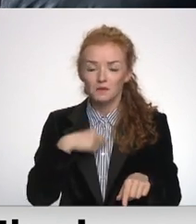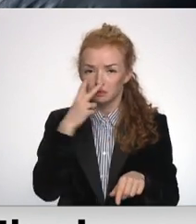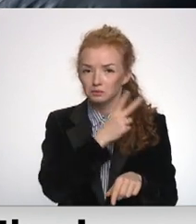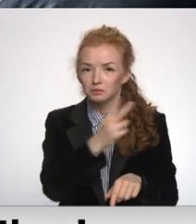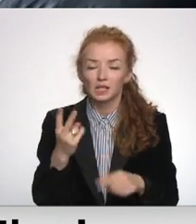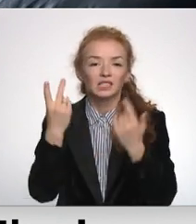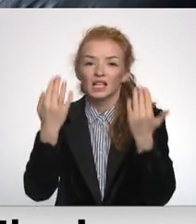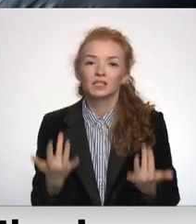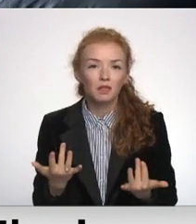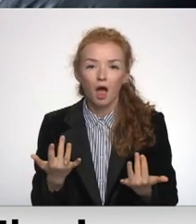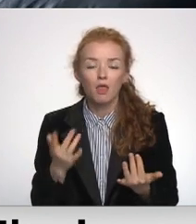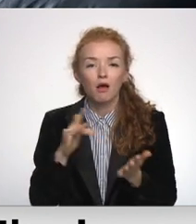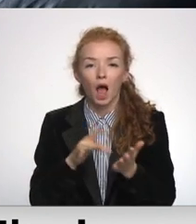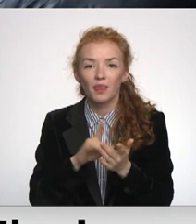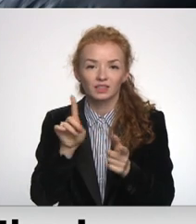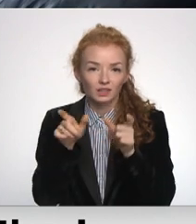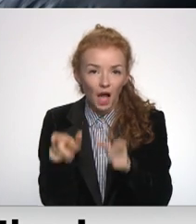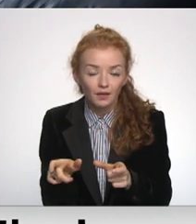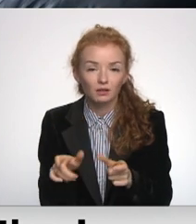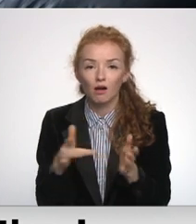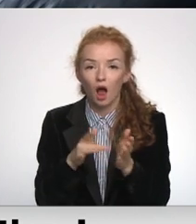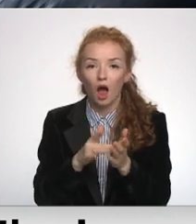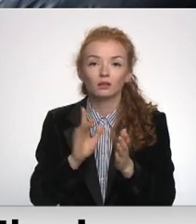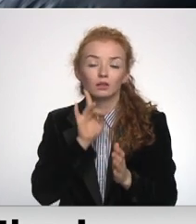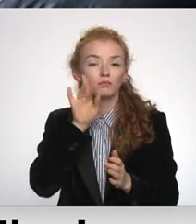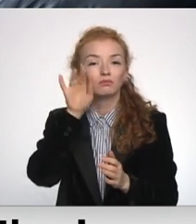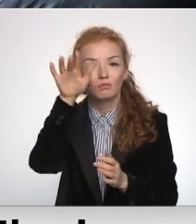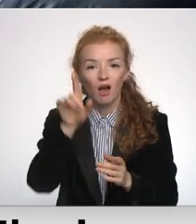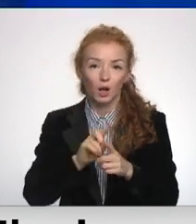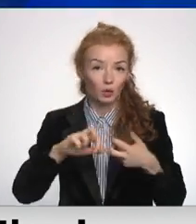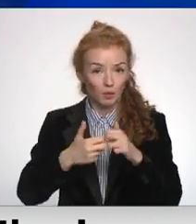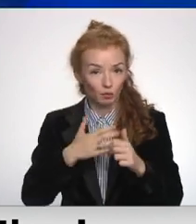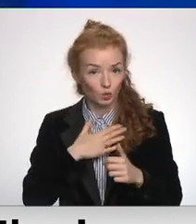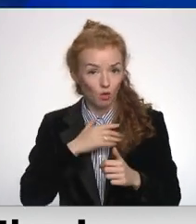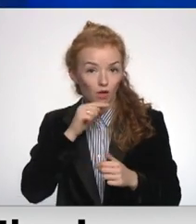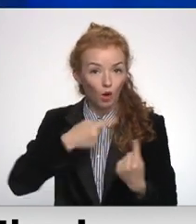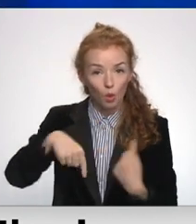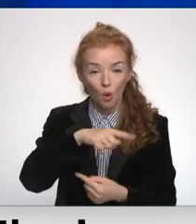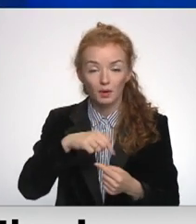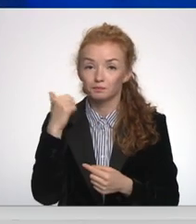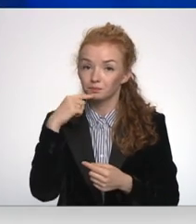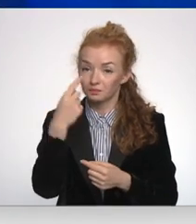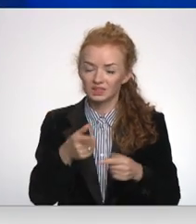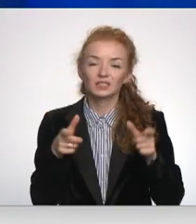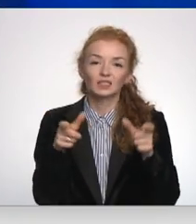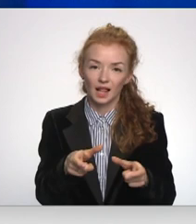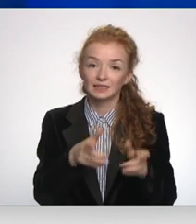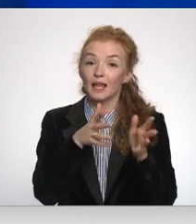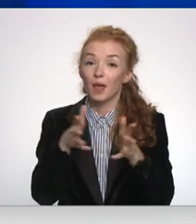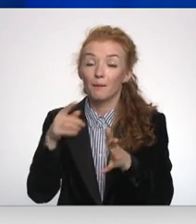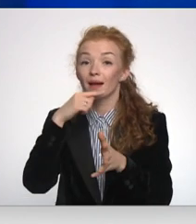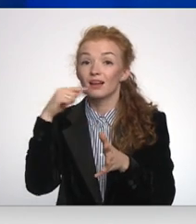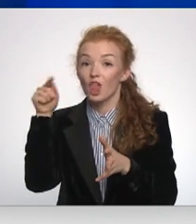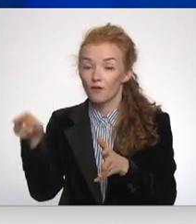sankcijas ir ieviestas un kādas tām varētu būt sekas arī uz mūsu ekonomiku? Sankcijas ietekmē Krieviju, bet